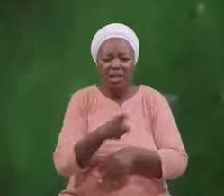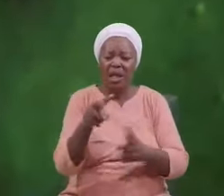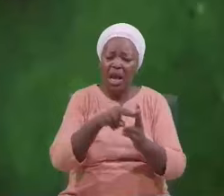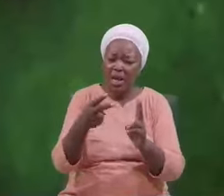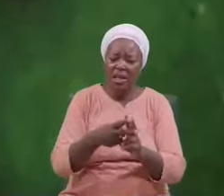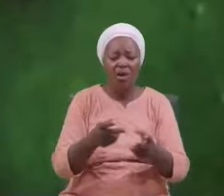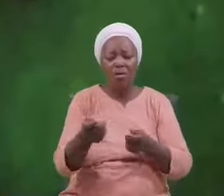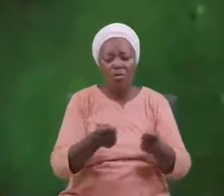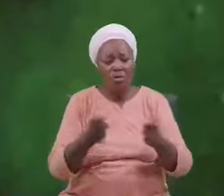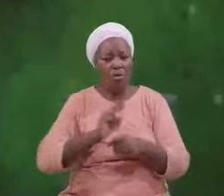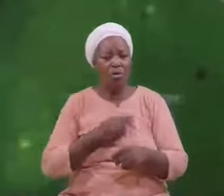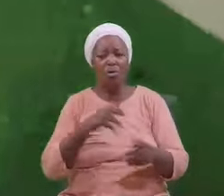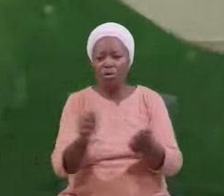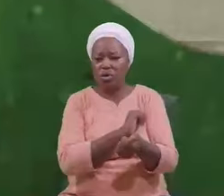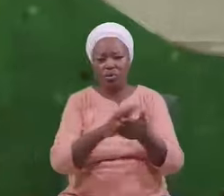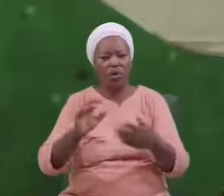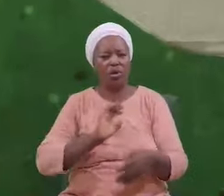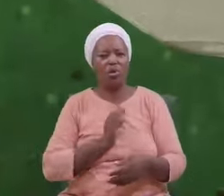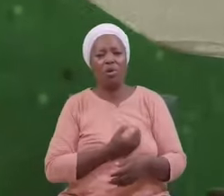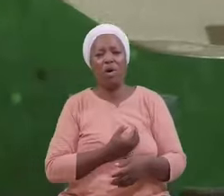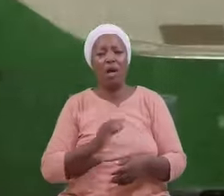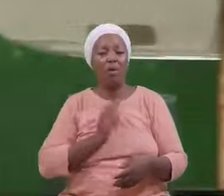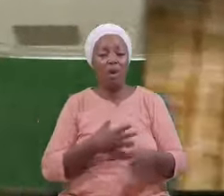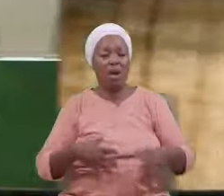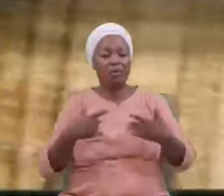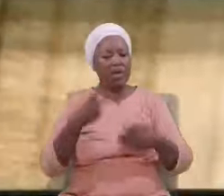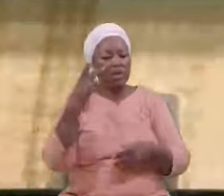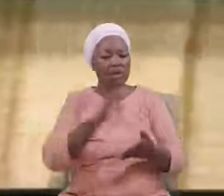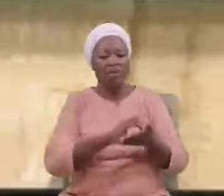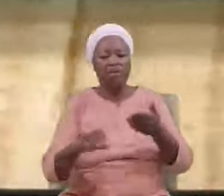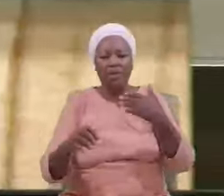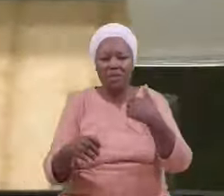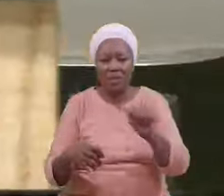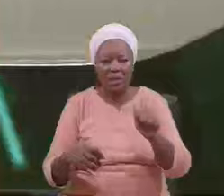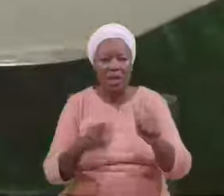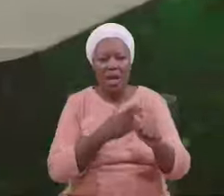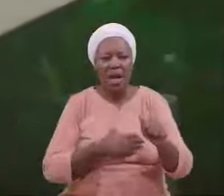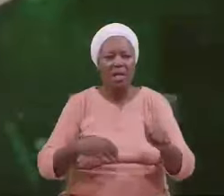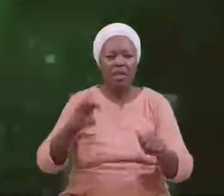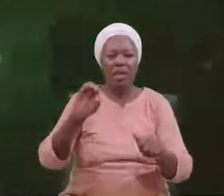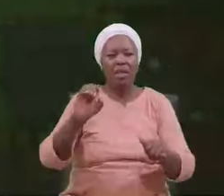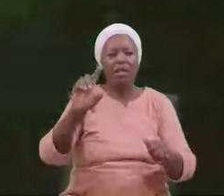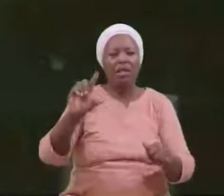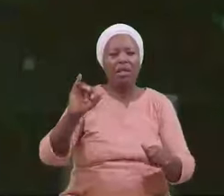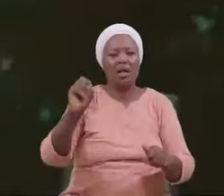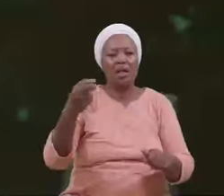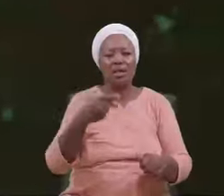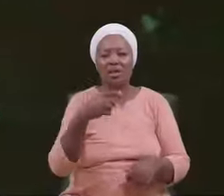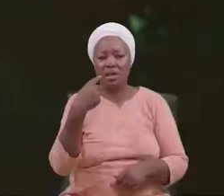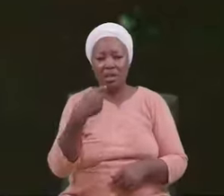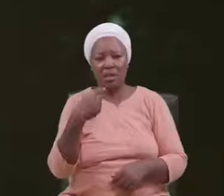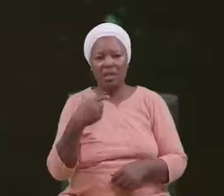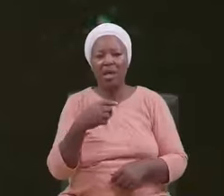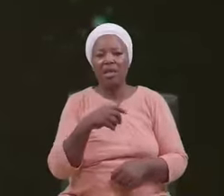très importantes, soit qu'elles nous ruinent ou nous fassent du bien. Verset 10, 2 Rois